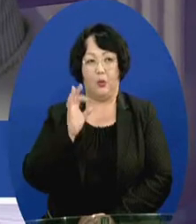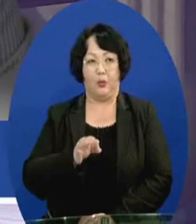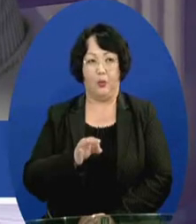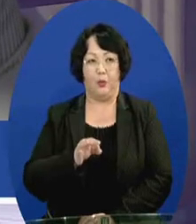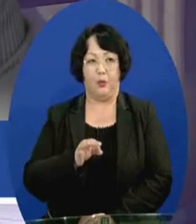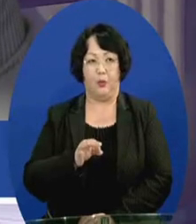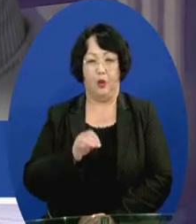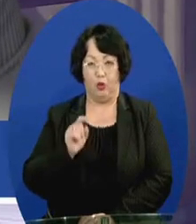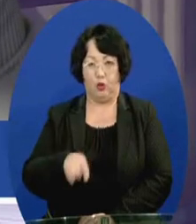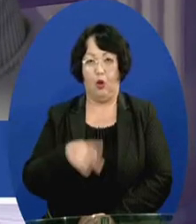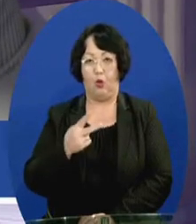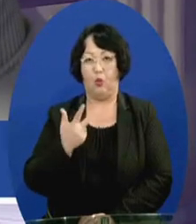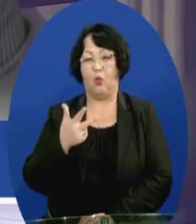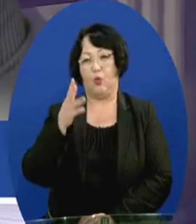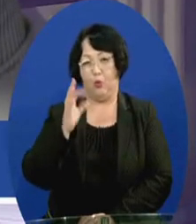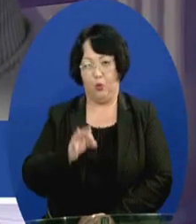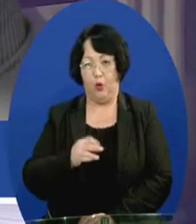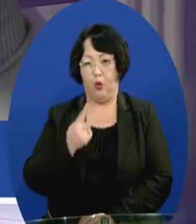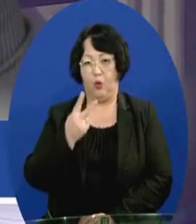хувьд бол